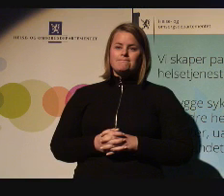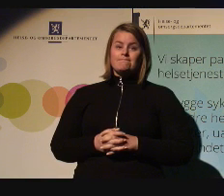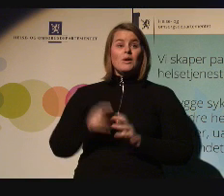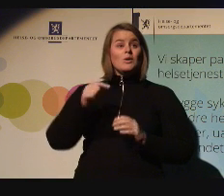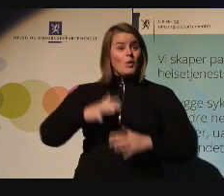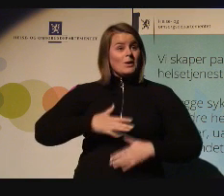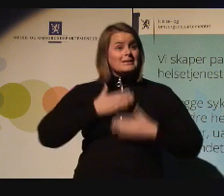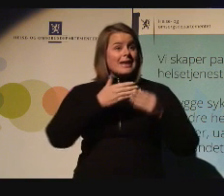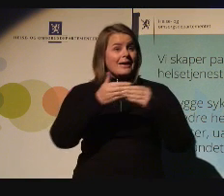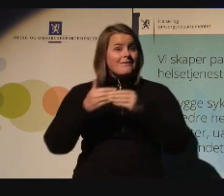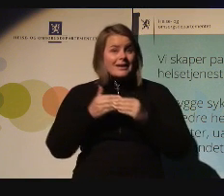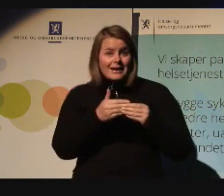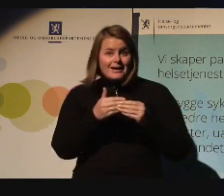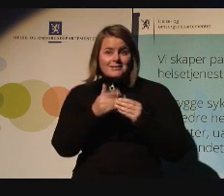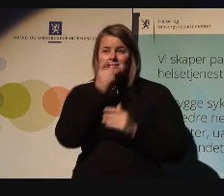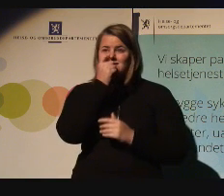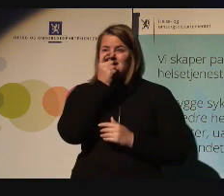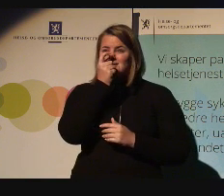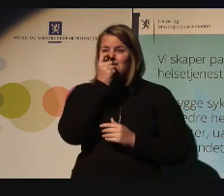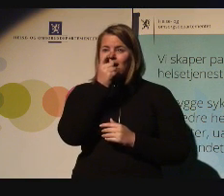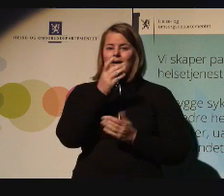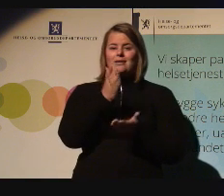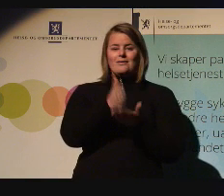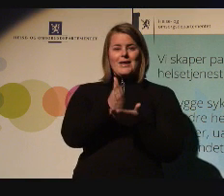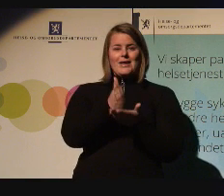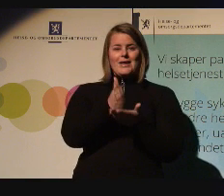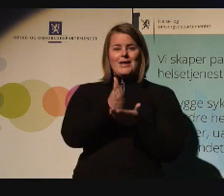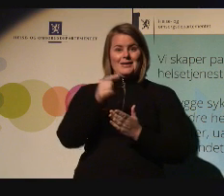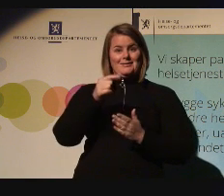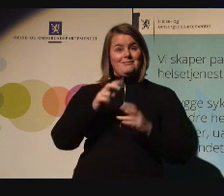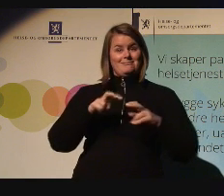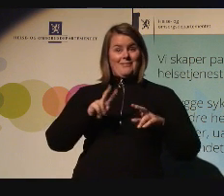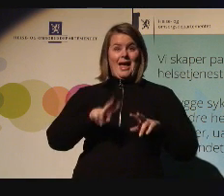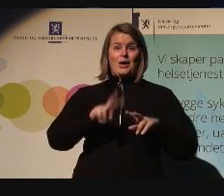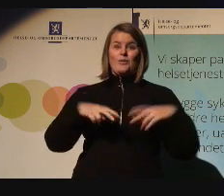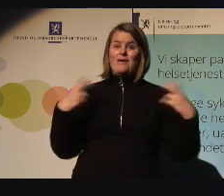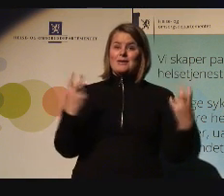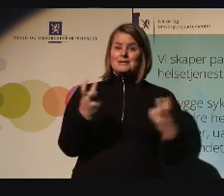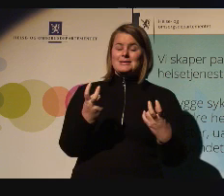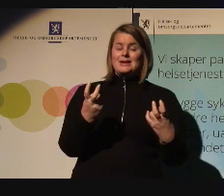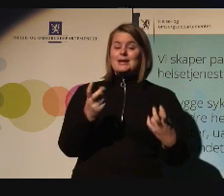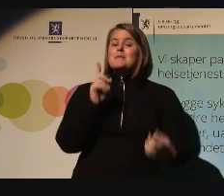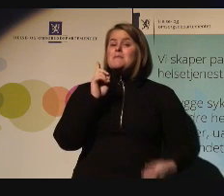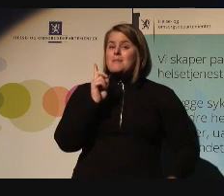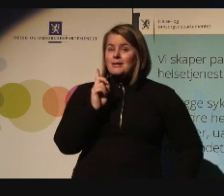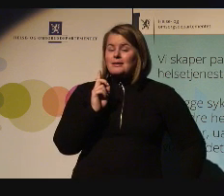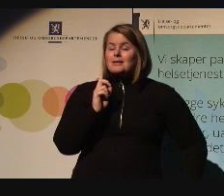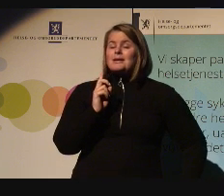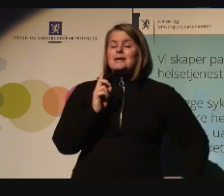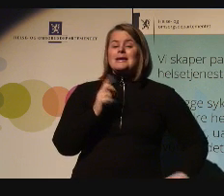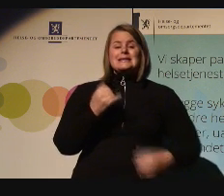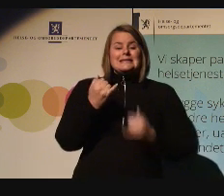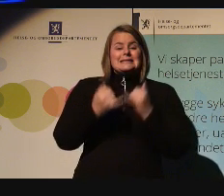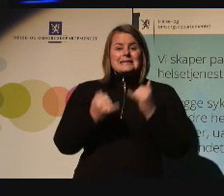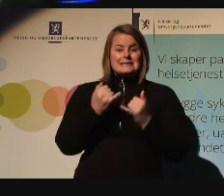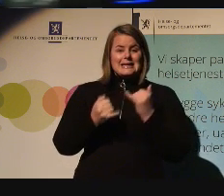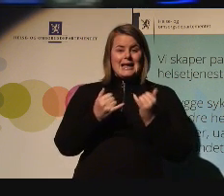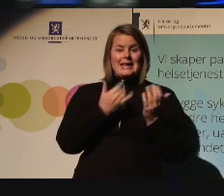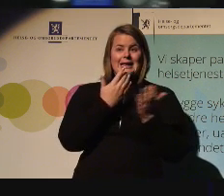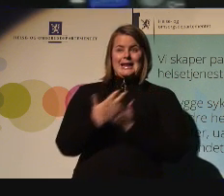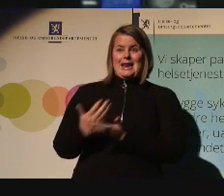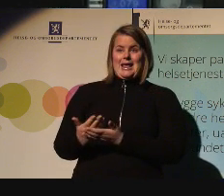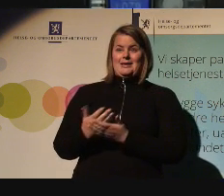Da, kjære venner, da vi nesten ved slutten av årets konferanse, men vi har et siste innlegg,